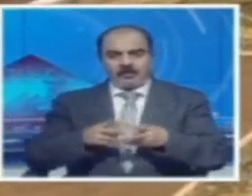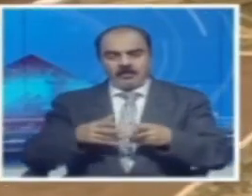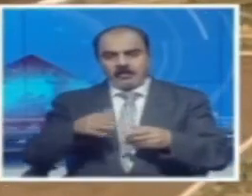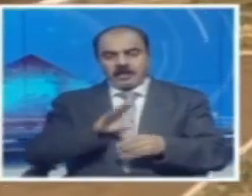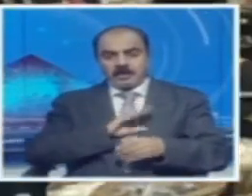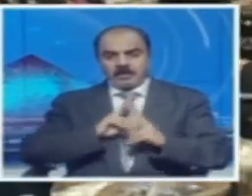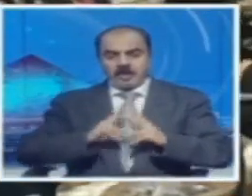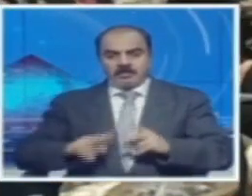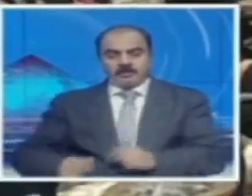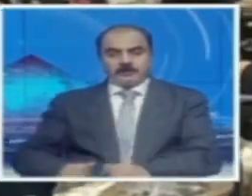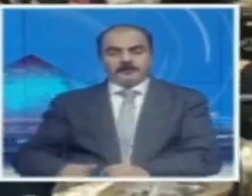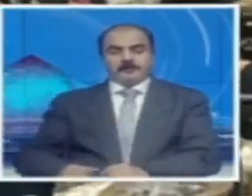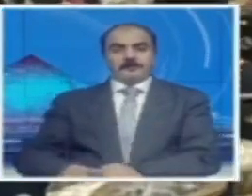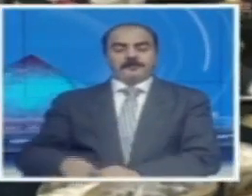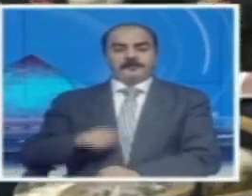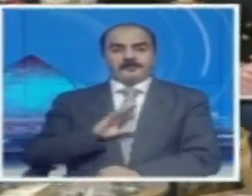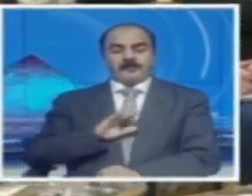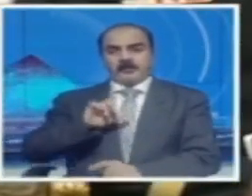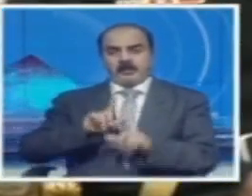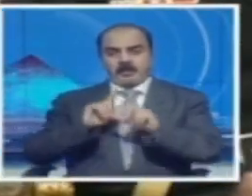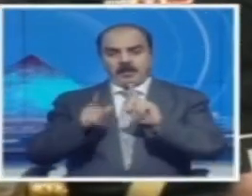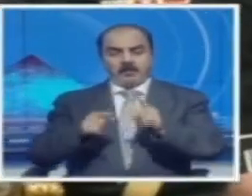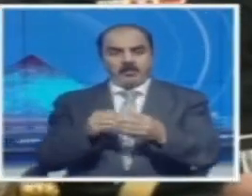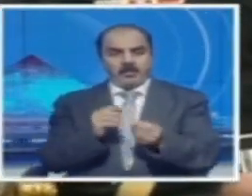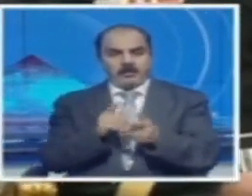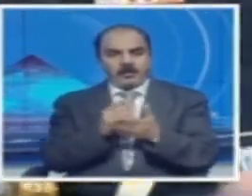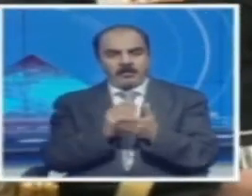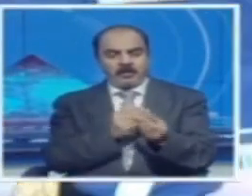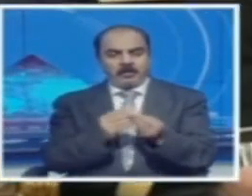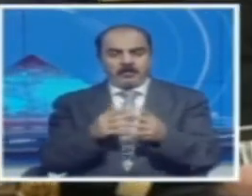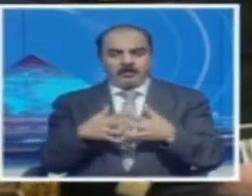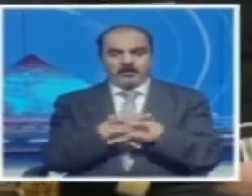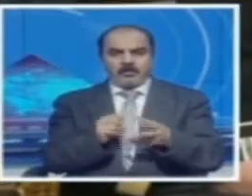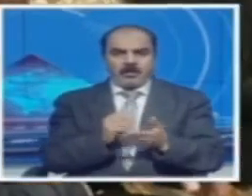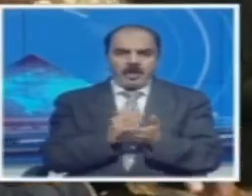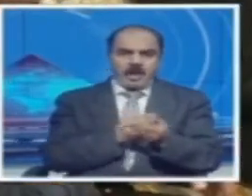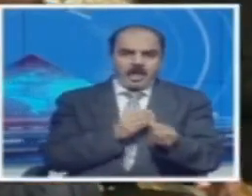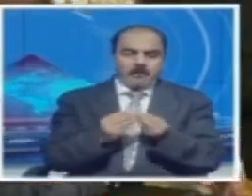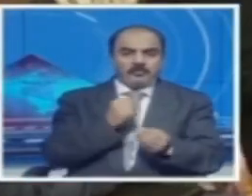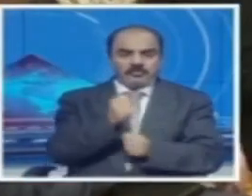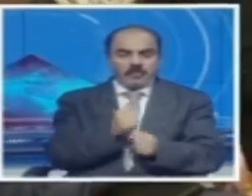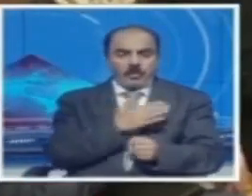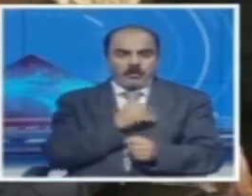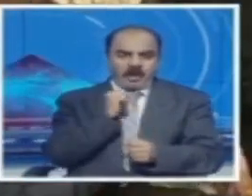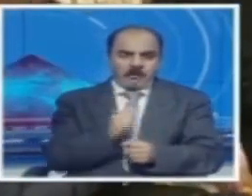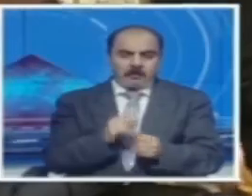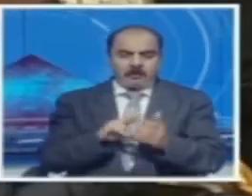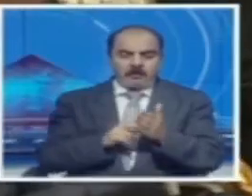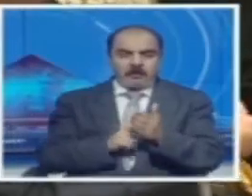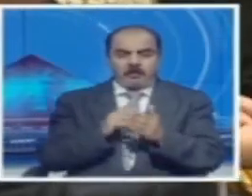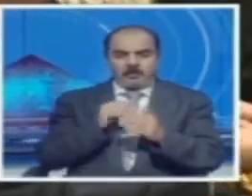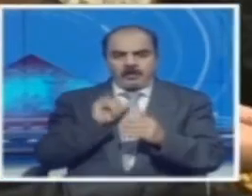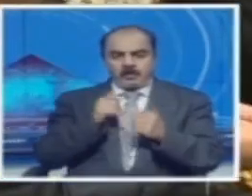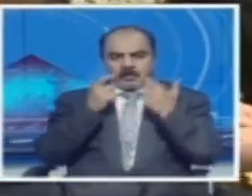العسكرية. فيما أشاد قائد القيادة المركزية الأمريكية بالدور المحوري التي تقوم به الدولة المصرية في